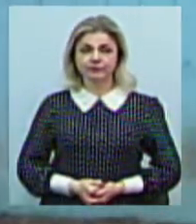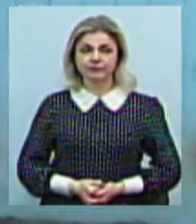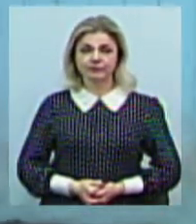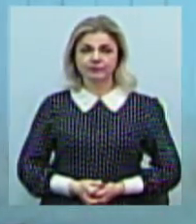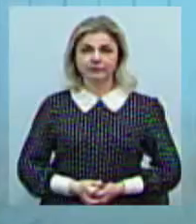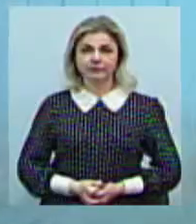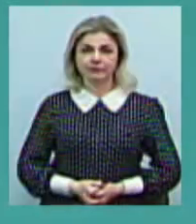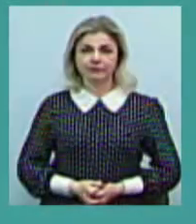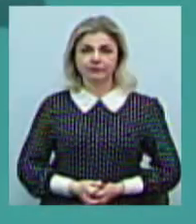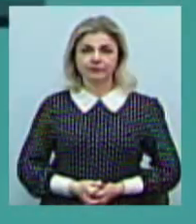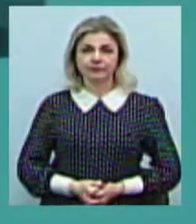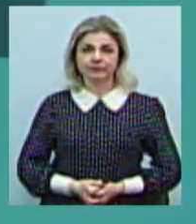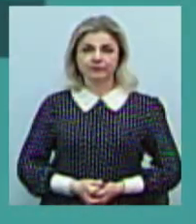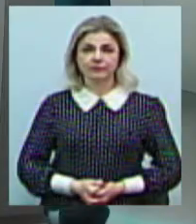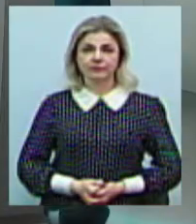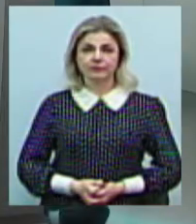Чернігів.